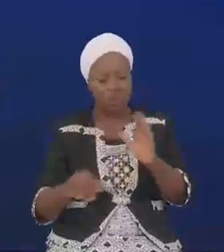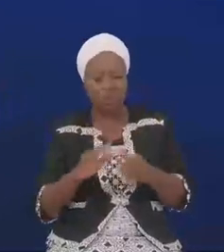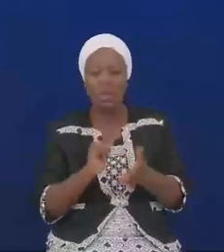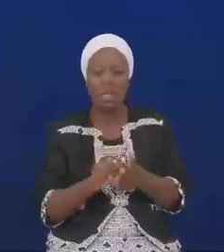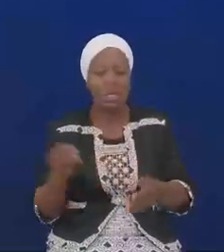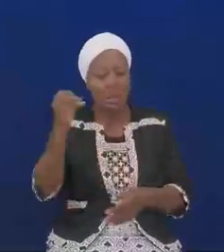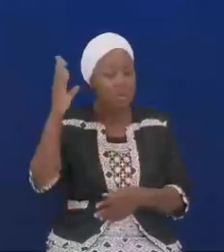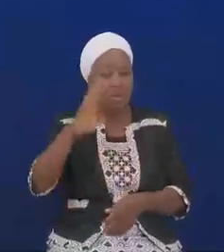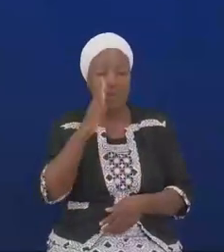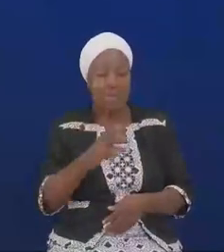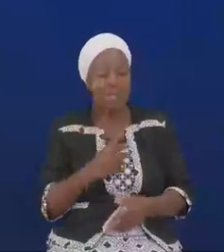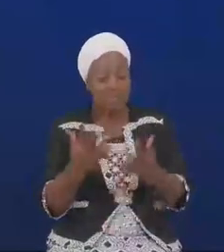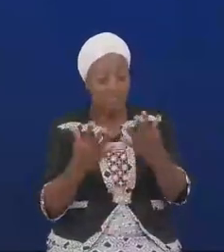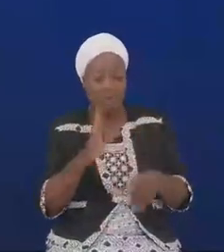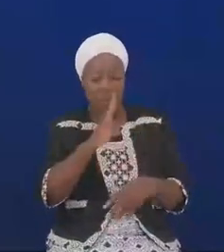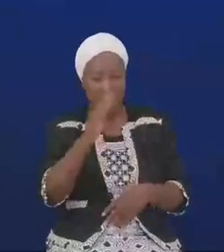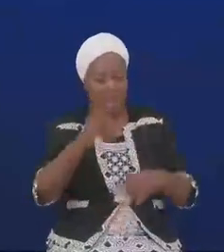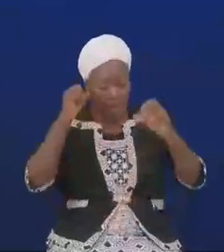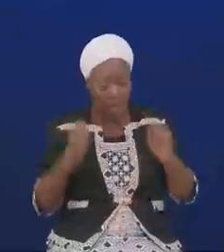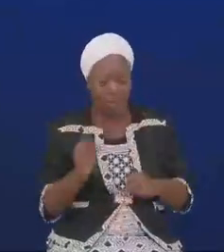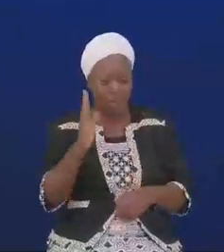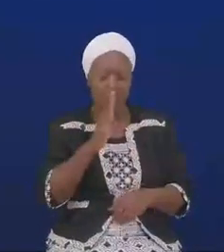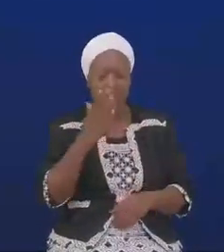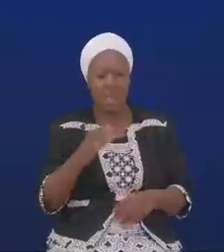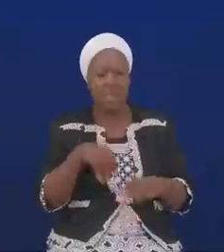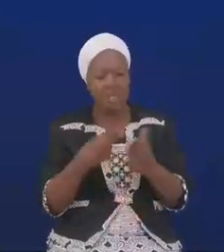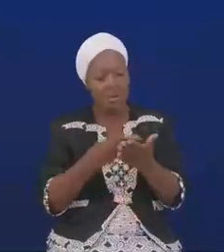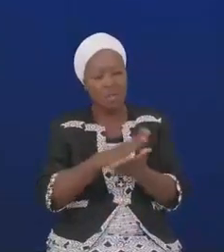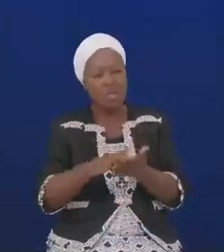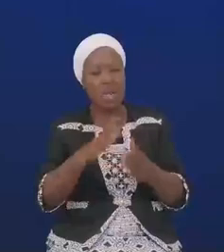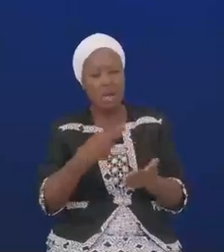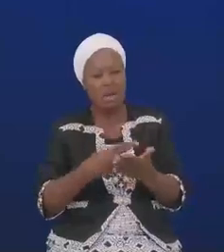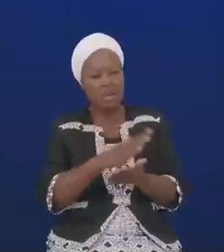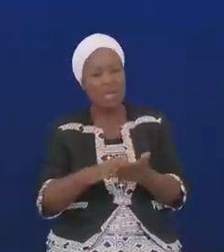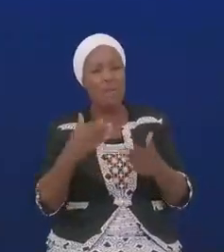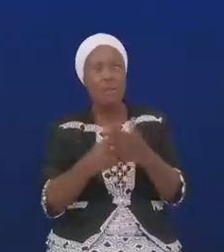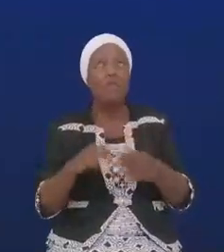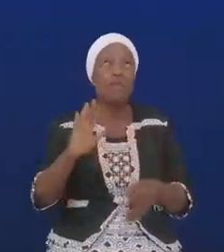la puissance sera là et dans la sainteté et dans la justice.